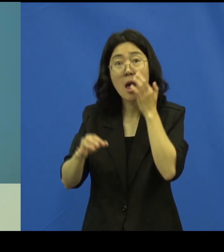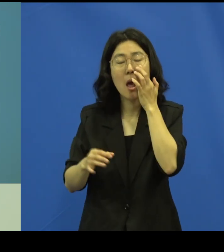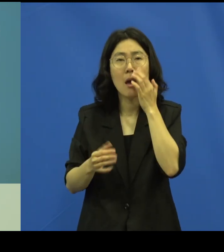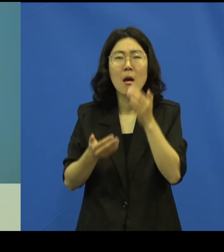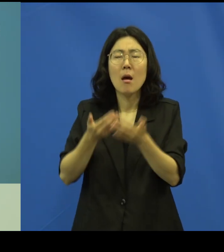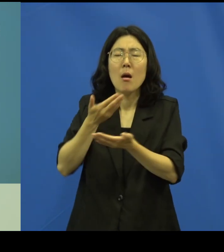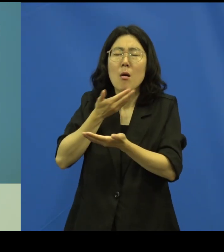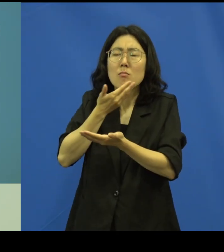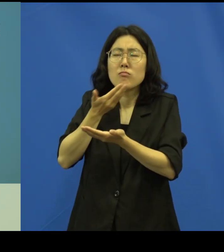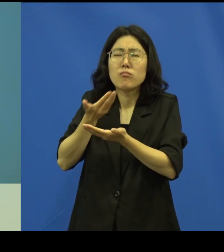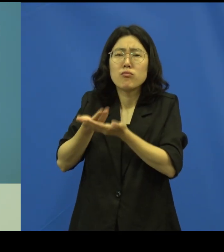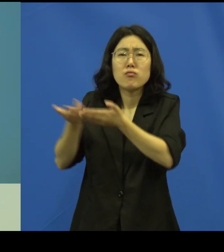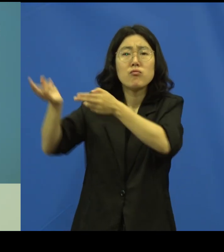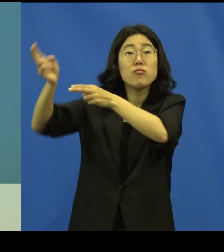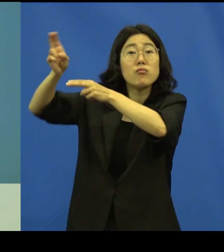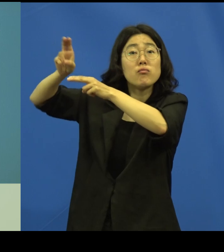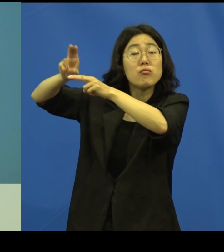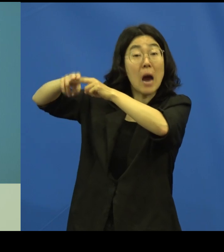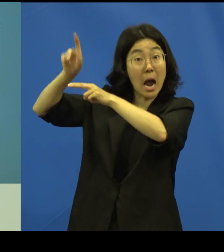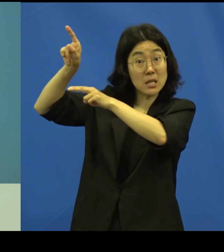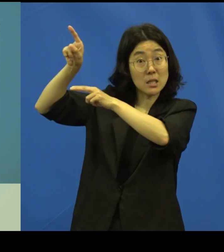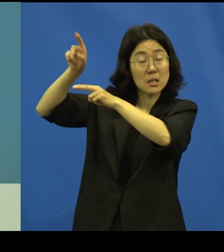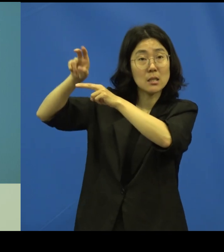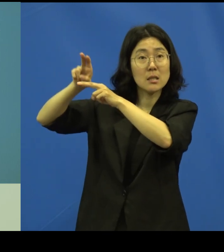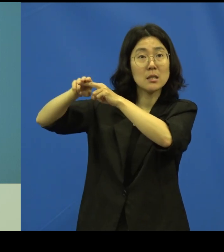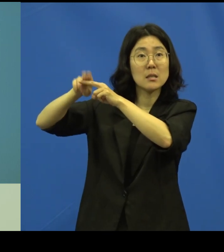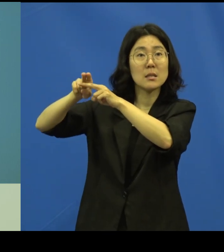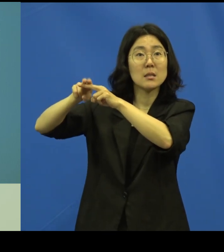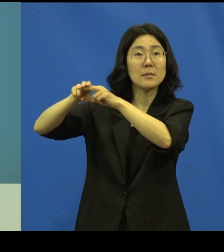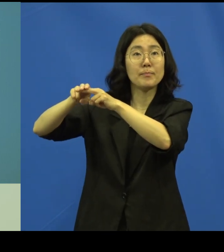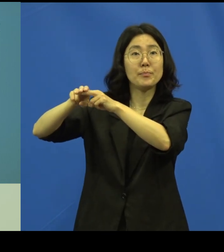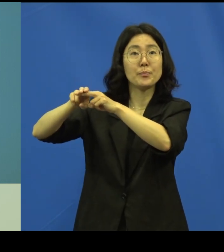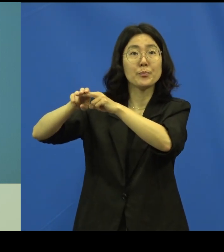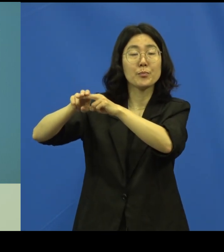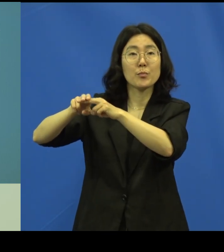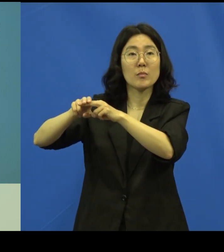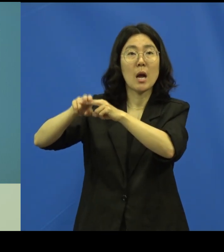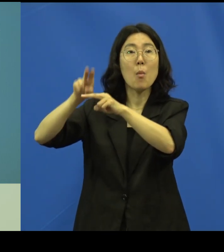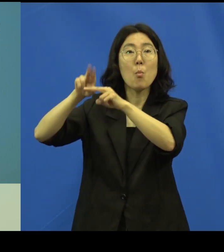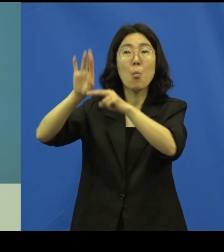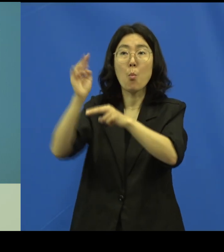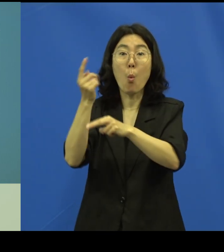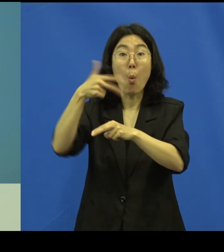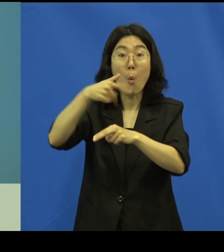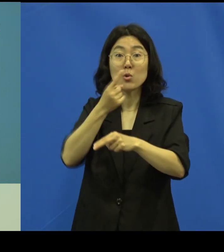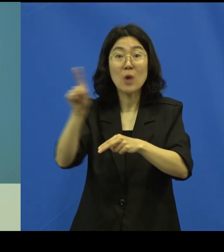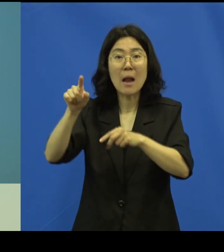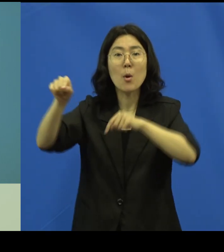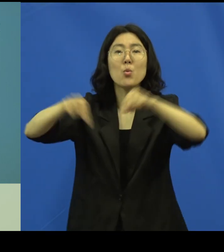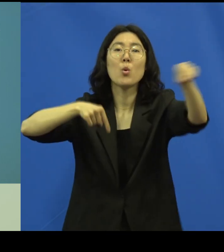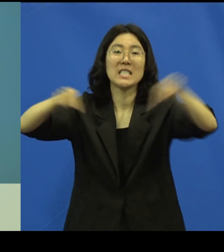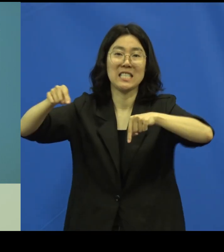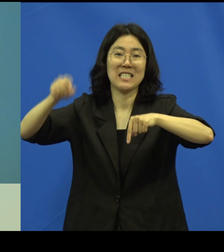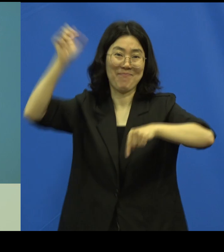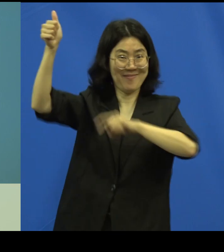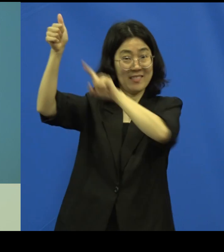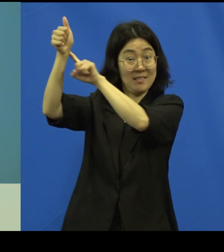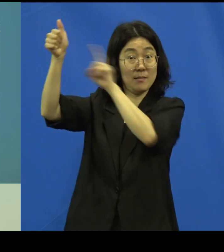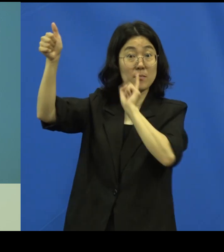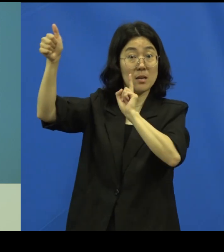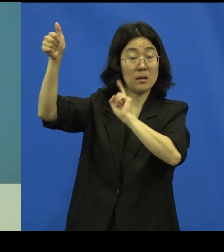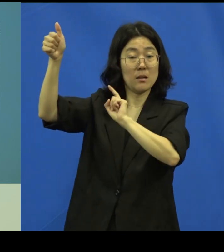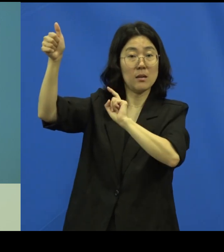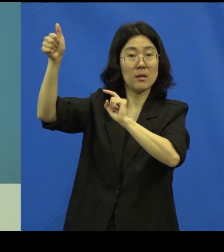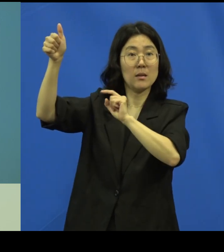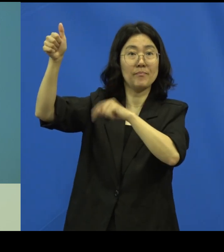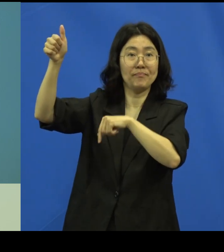보좌에 앉으시니, 요한계시록에 보좌라는 단어가 자주 나온다고 해서 이 통치의 개념입니다. 보좌에 앉으시니, 그